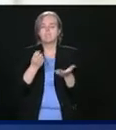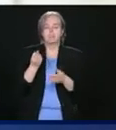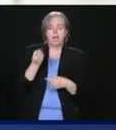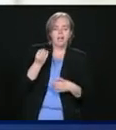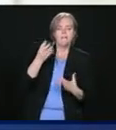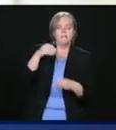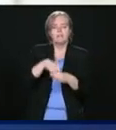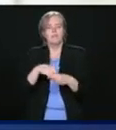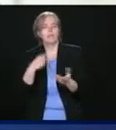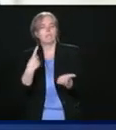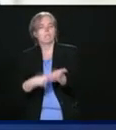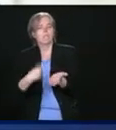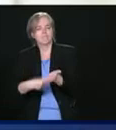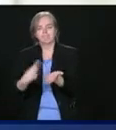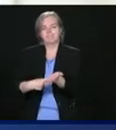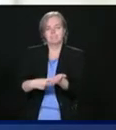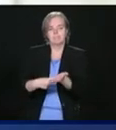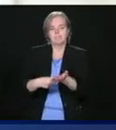Canadiens.